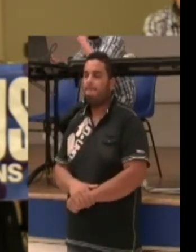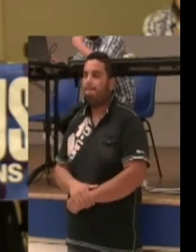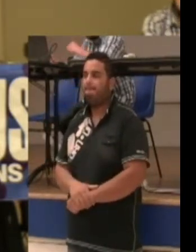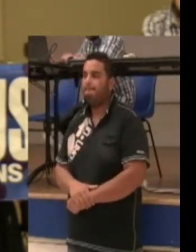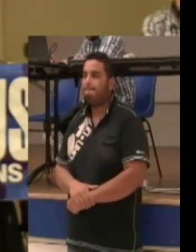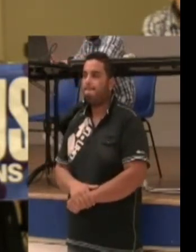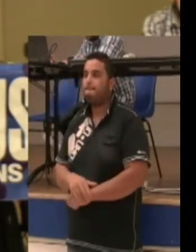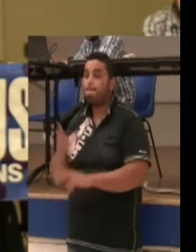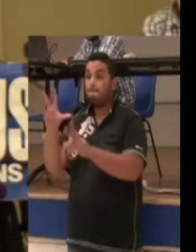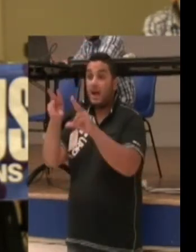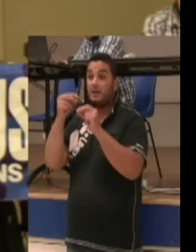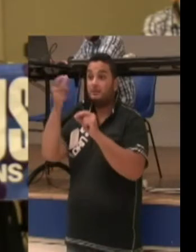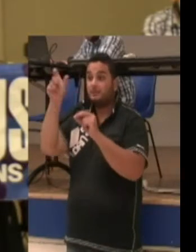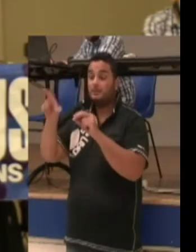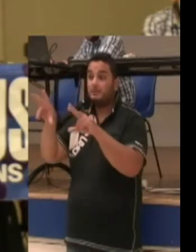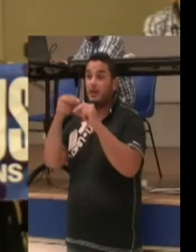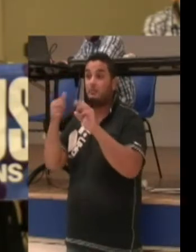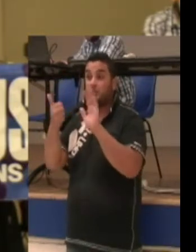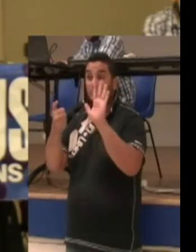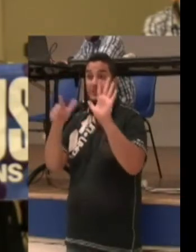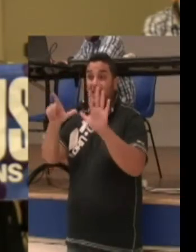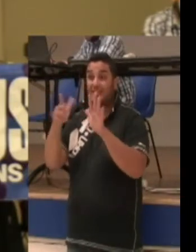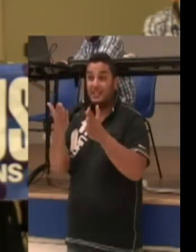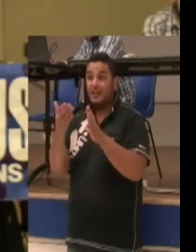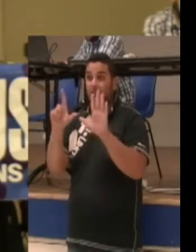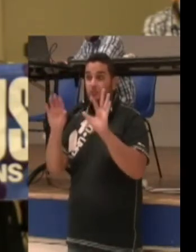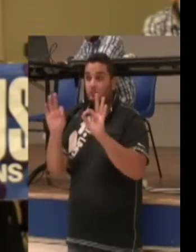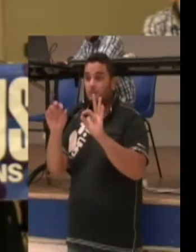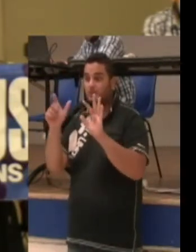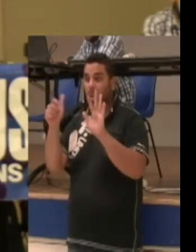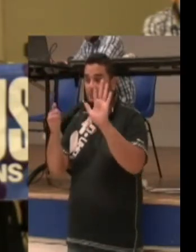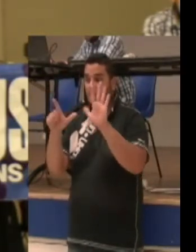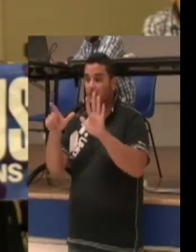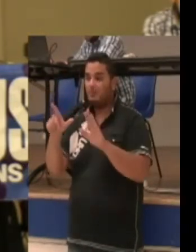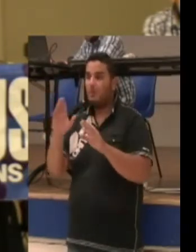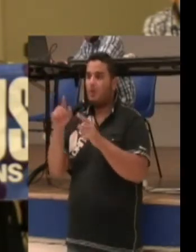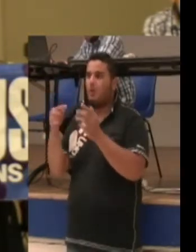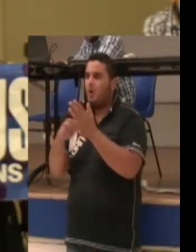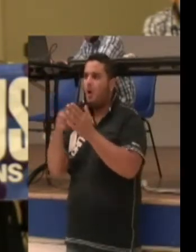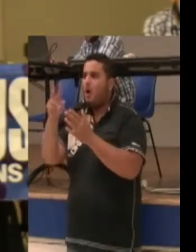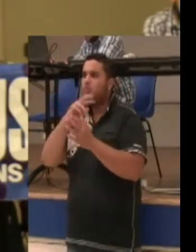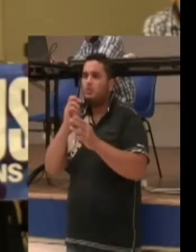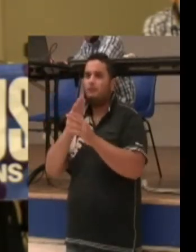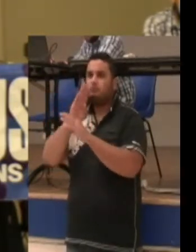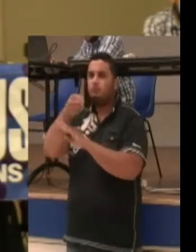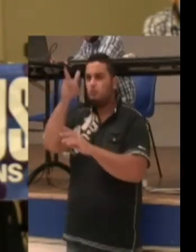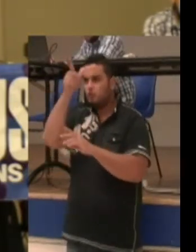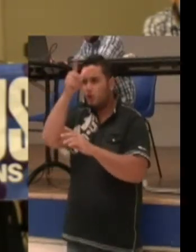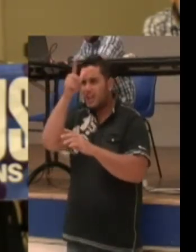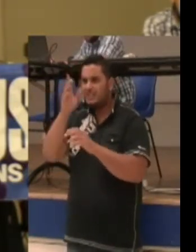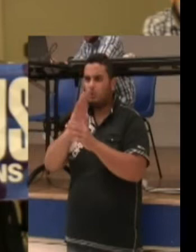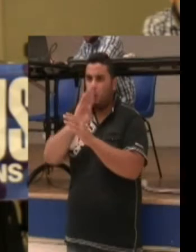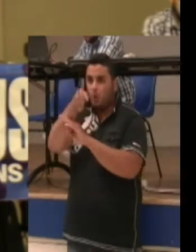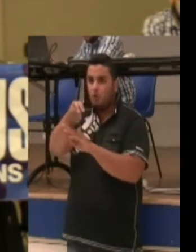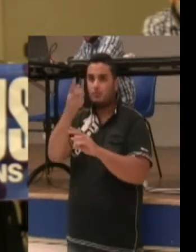Rassel, il nous racontait qu'en 67, justement, quand l'État hébreu a pris la Cisjordanie, ils ont pris la